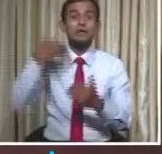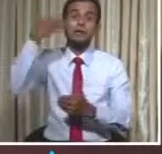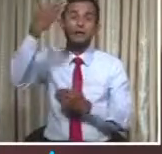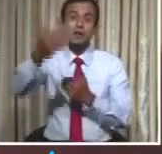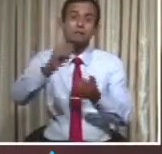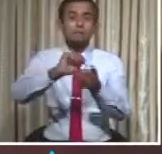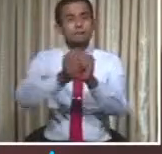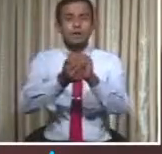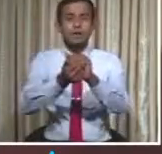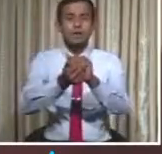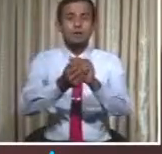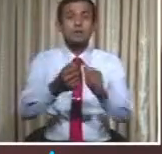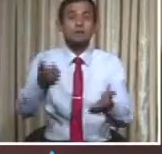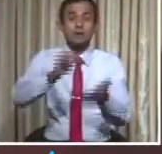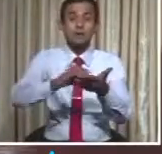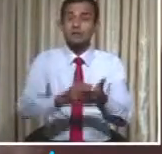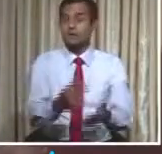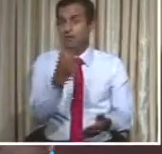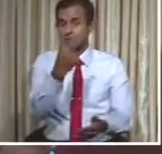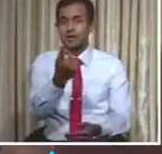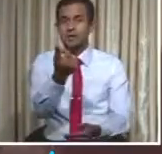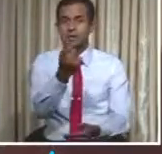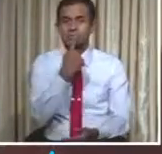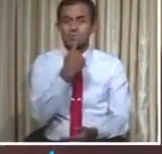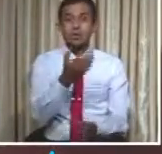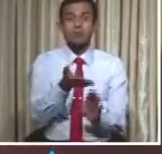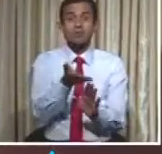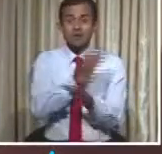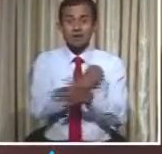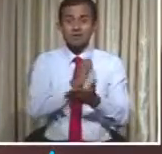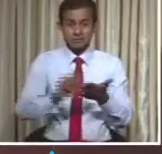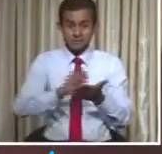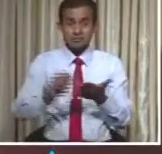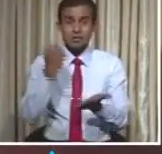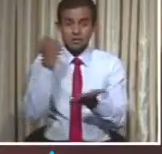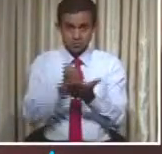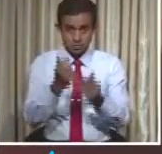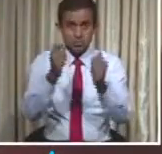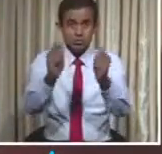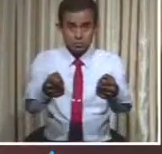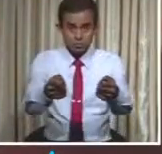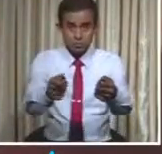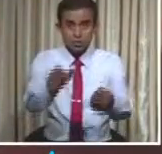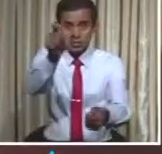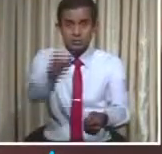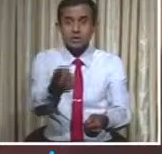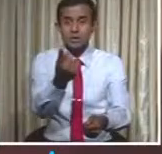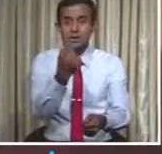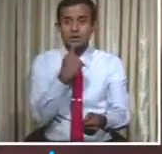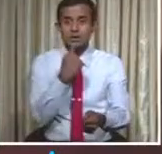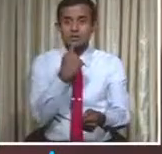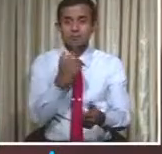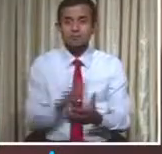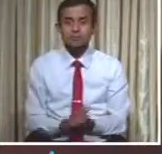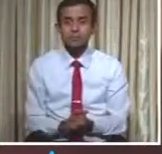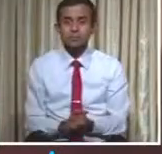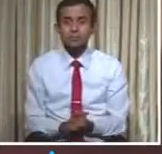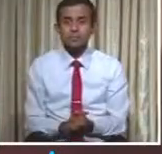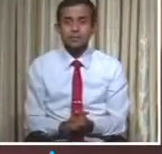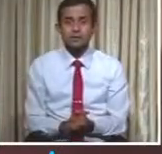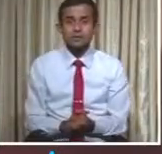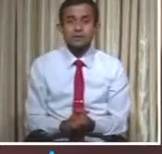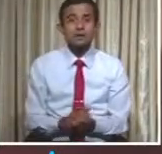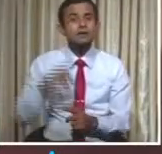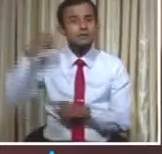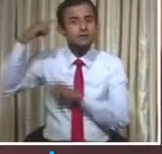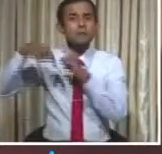ඒක වෙනස් කරගනිමු. දෙසරයක් කියනවා. මම මේ ගැන කල්ැතුව ලිඛිතව ලියුමක් දුන්නා. ඒ ලියුමේදී ඔබතුමා කියනවා ඒක